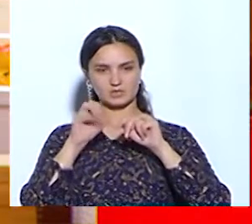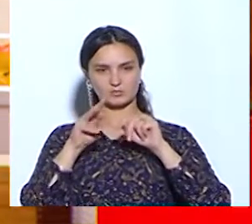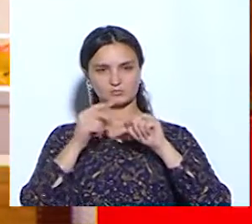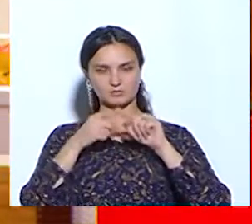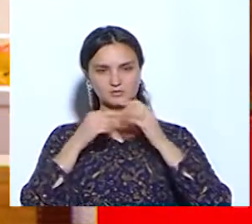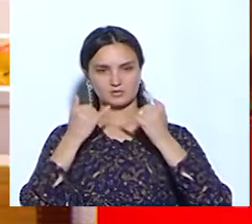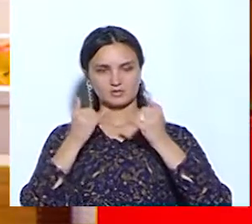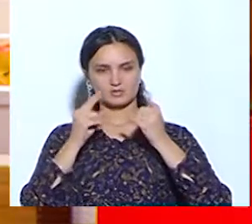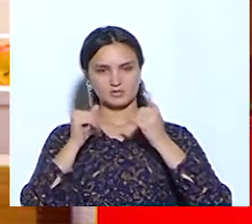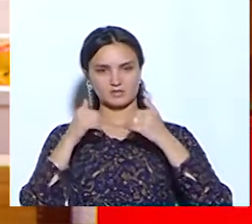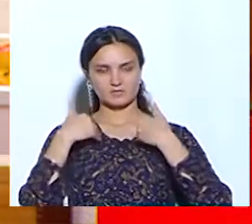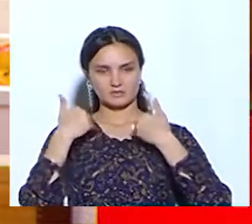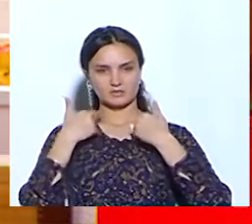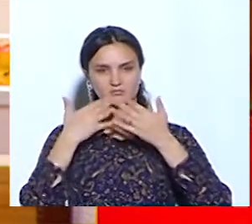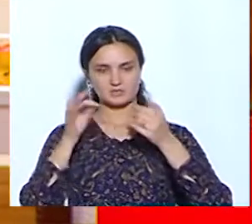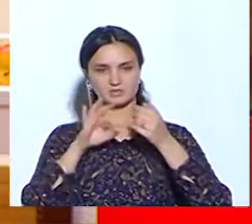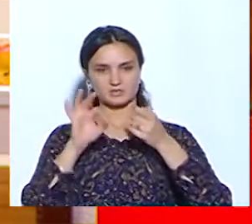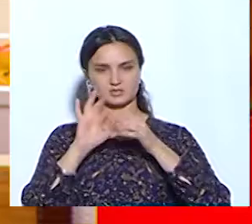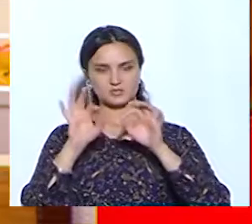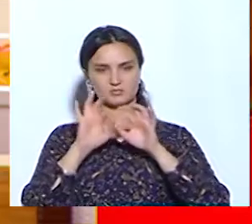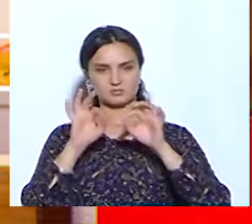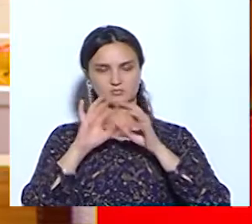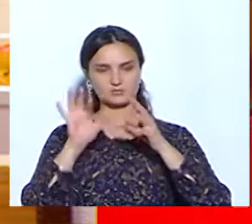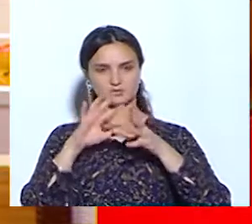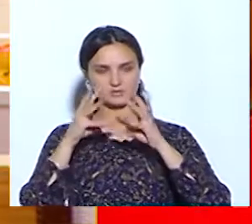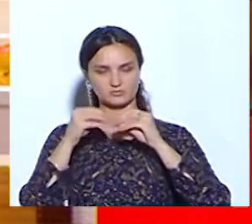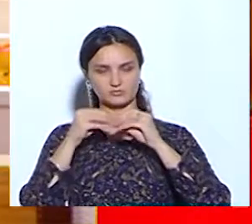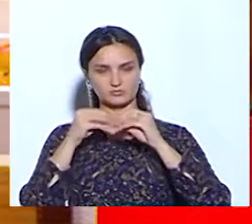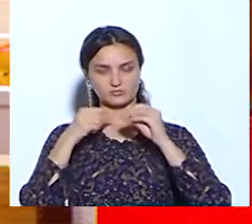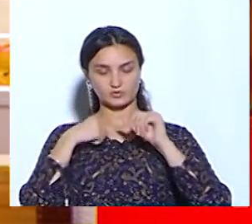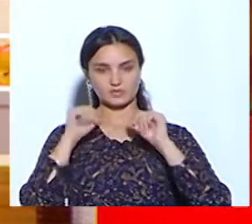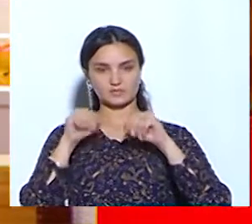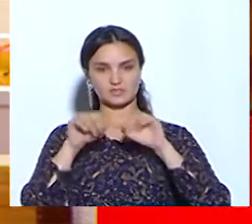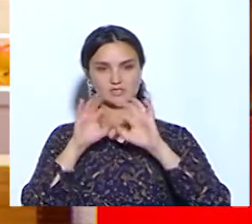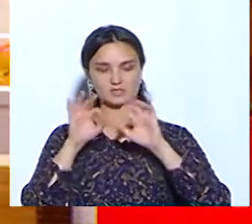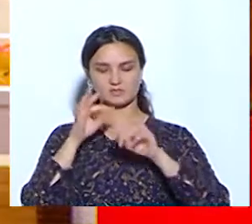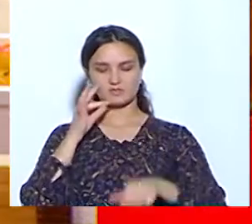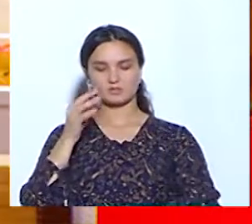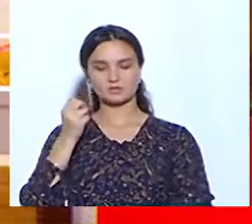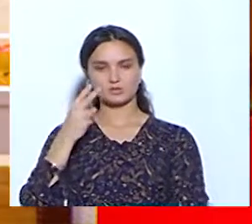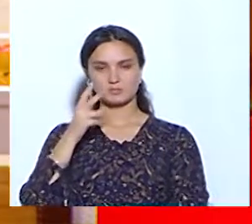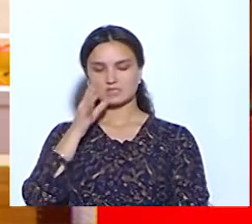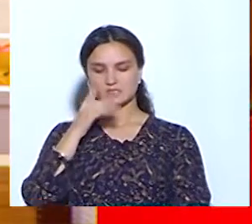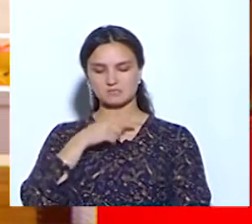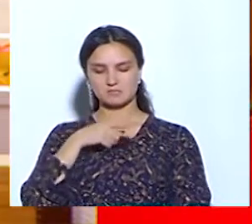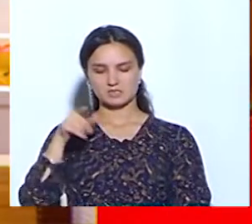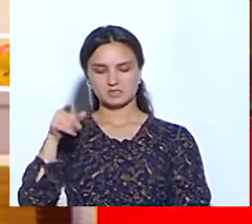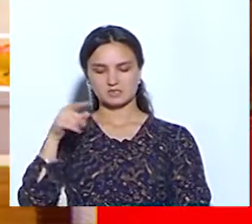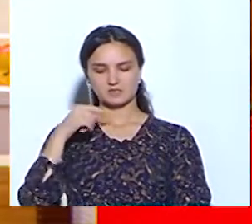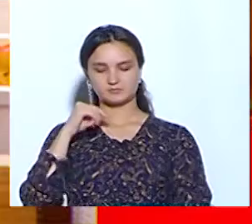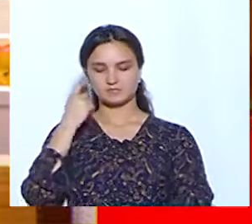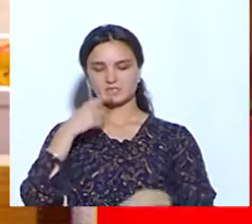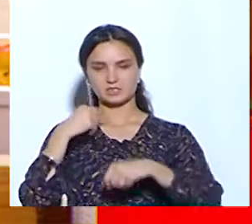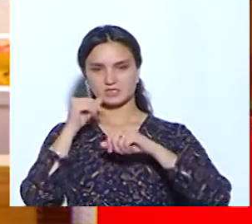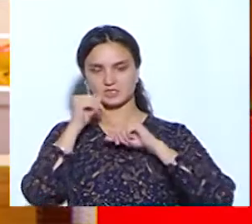რომ კავიტამინზეა ლაპარაკიო. საბედნიეროდ ჩვენ შეგვიძლია ვთქვათ, რომ 12 წლის მანძილზე